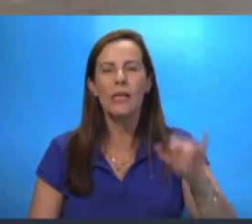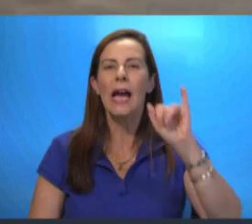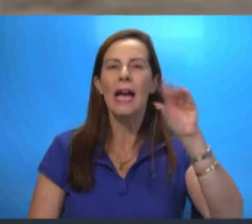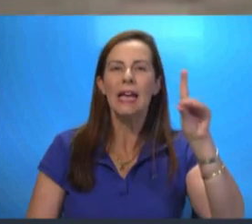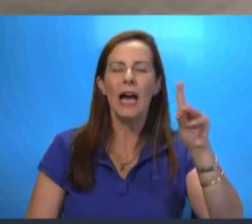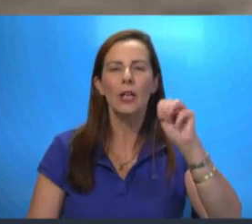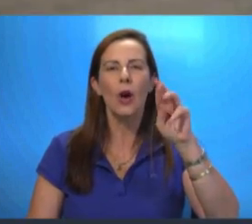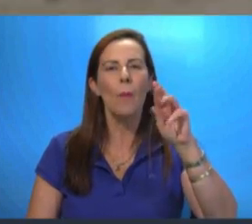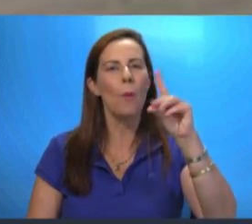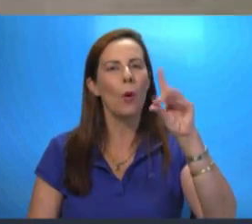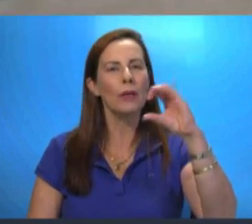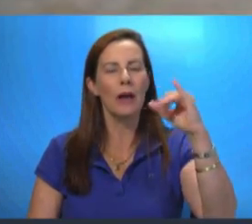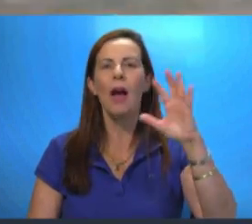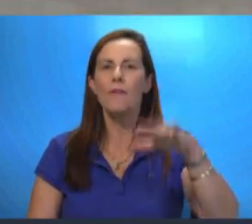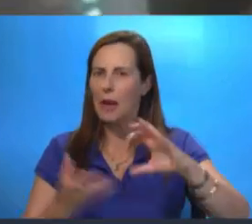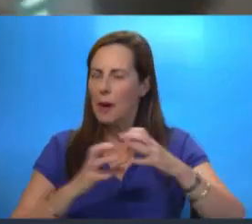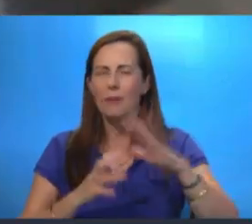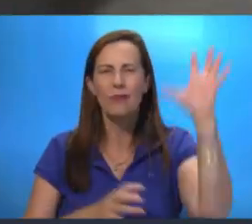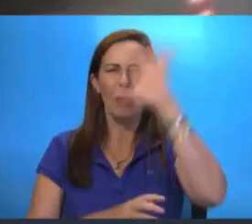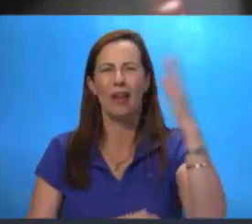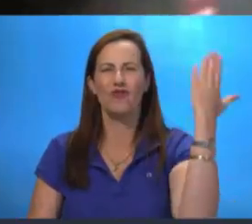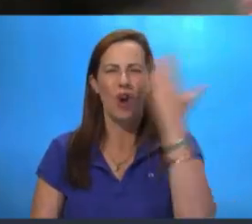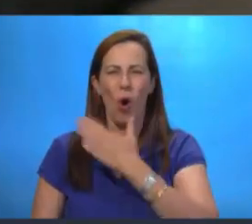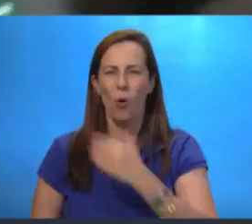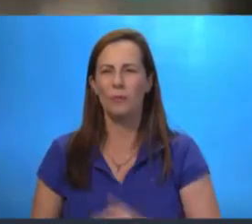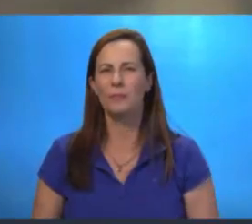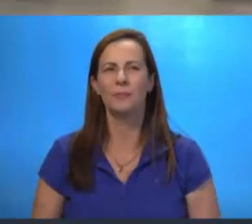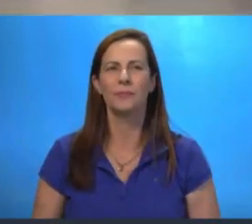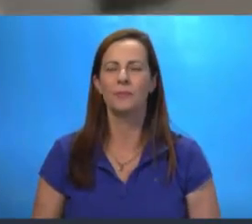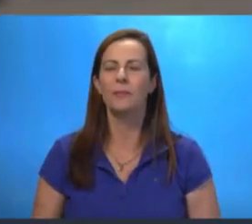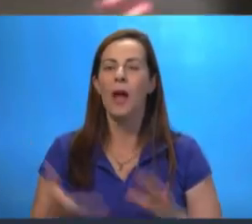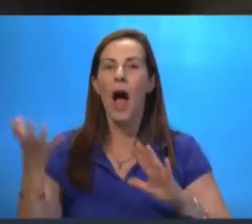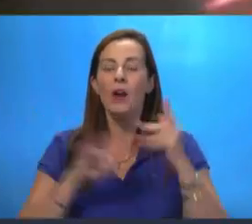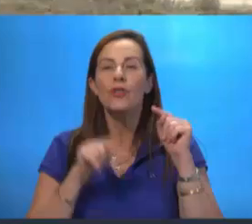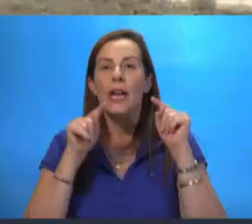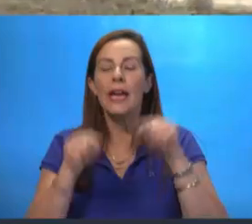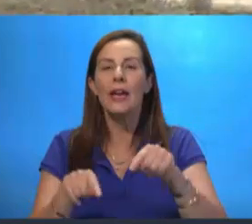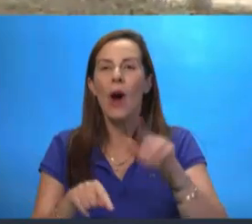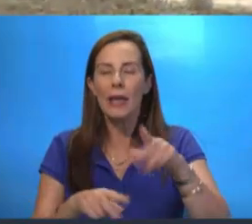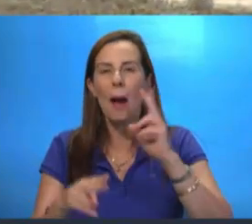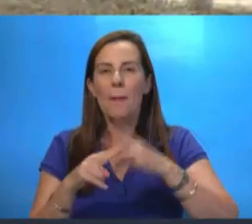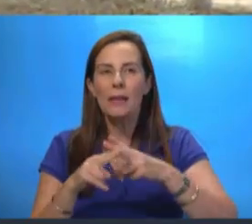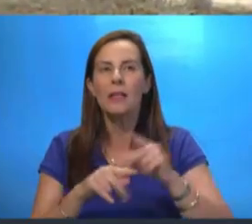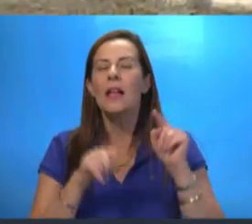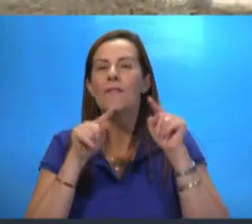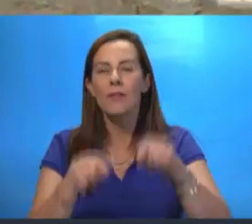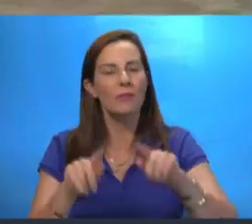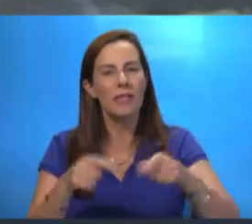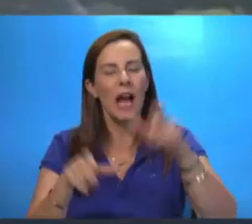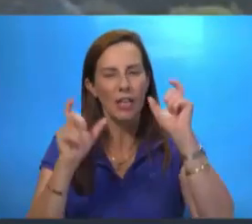אזור קיבוץ נראה מתכסה ענן שחור. האש גלשה עד למסילות הברזל והובילה לסגירת